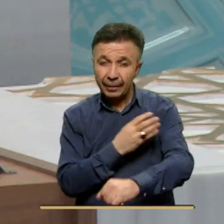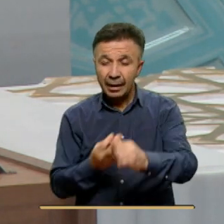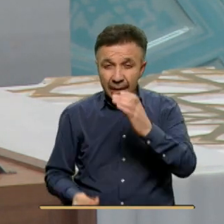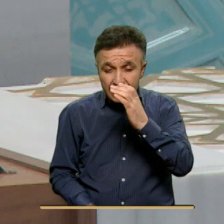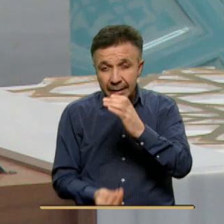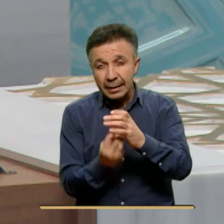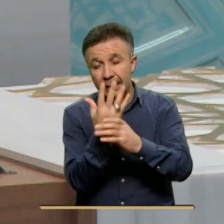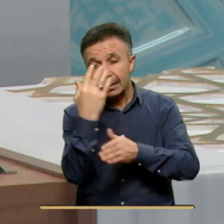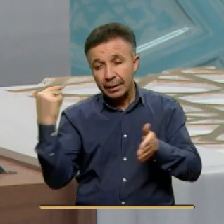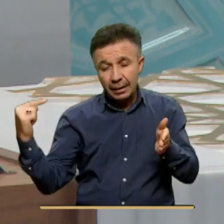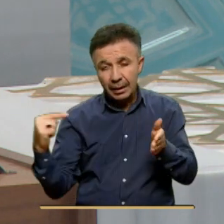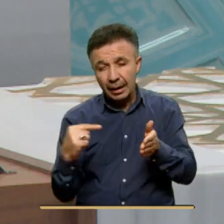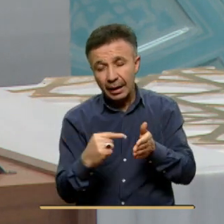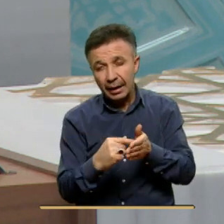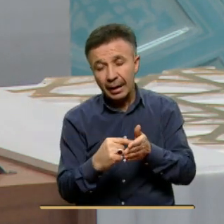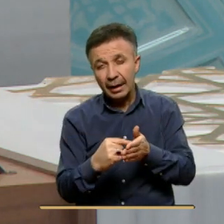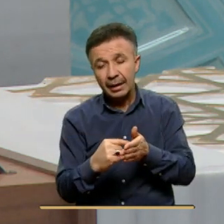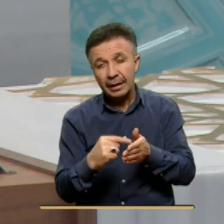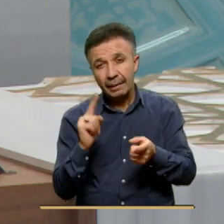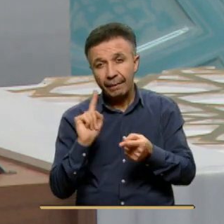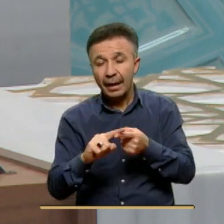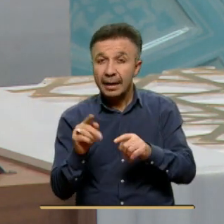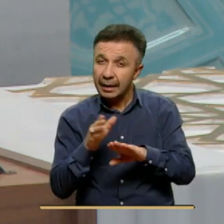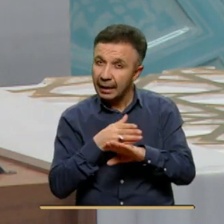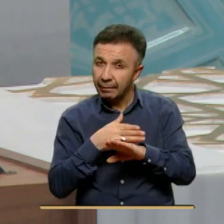yaratılışın gaye ve hikmetine uygun olan,